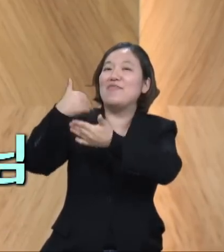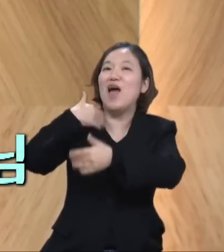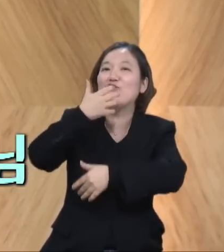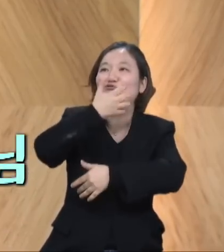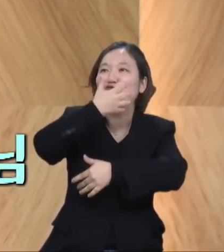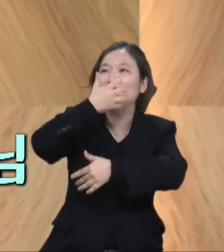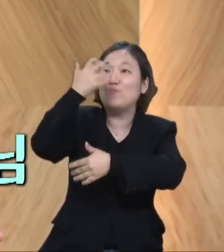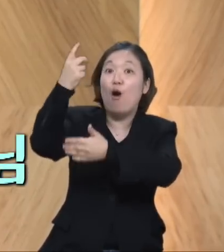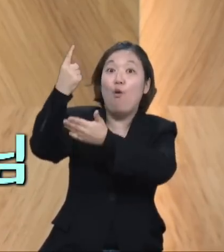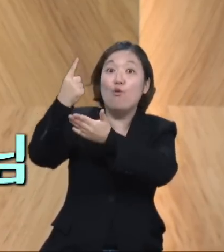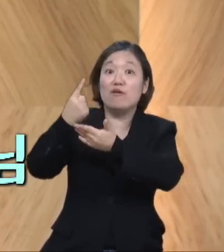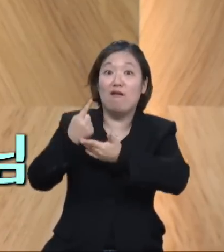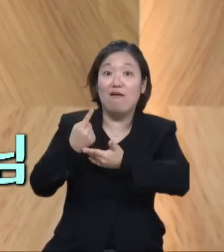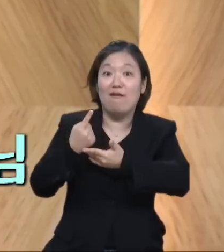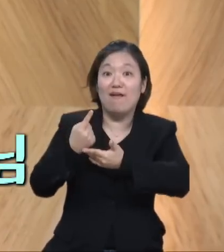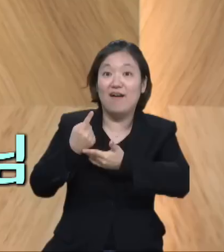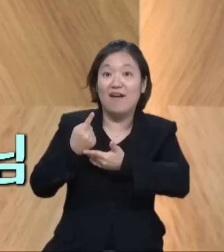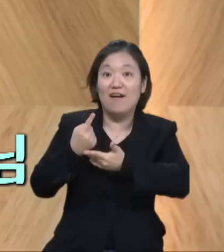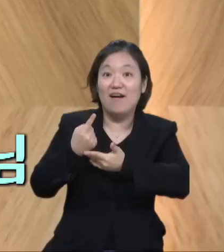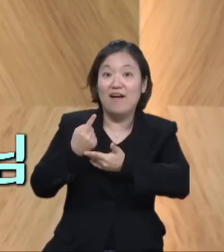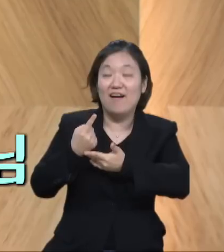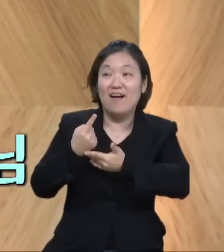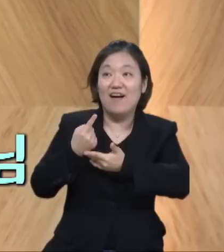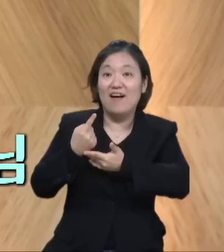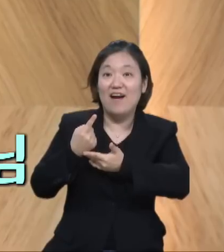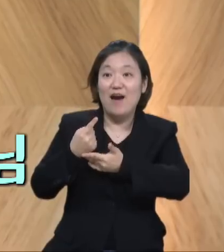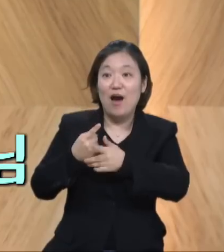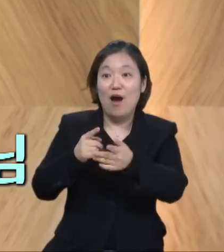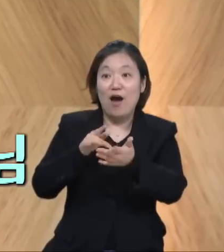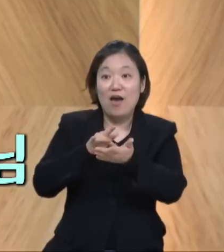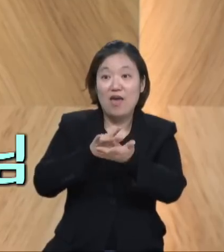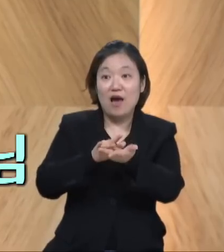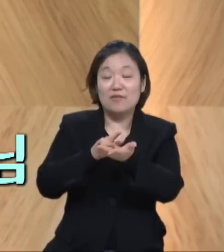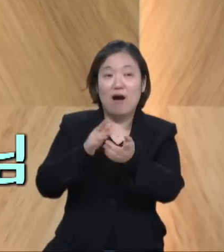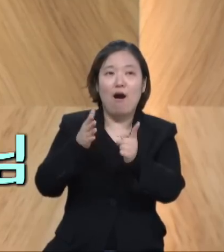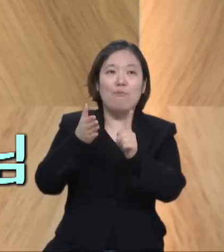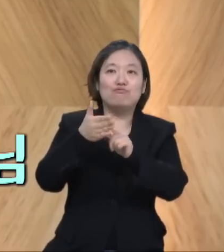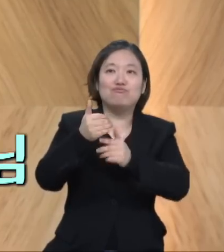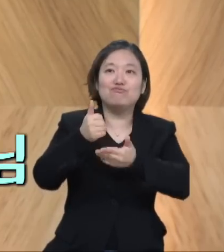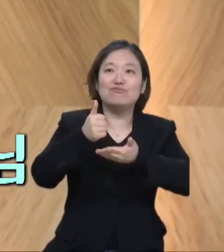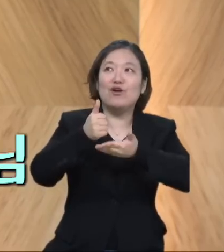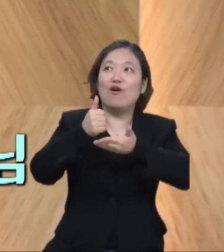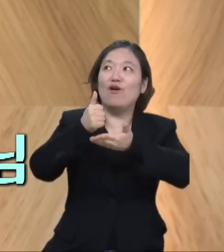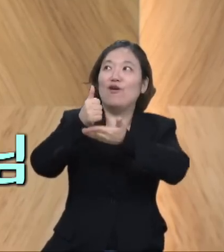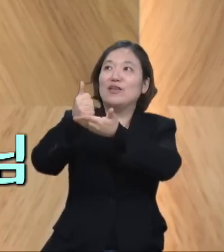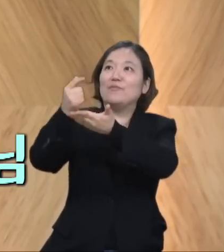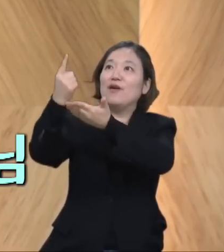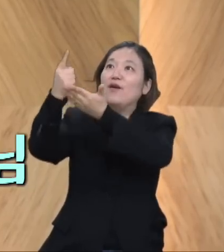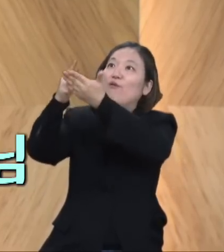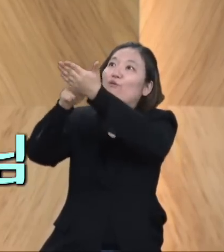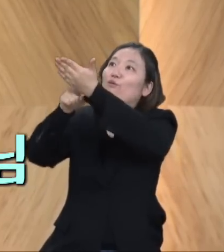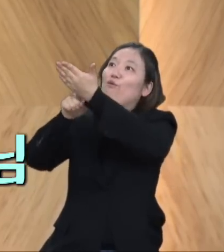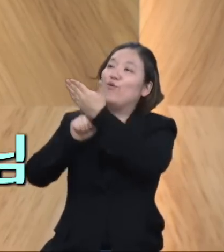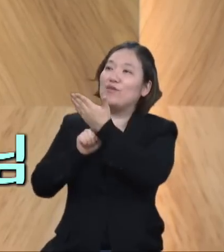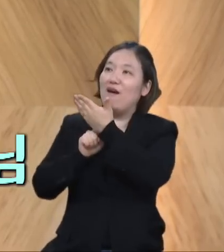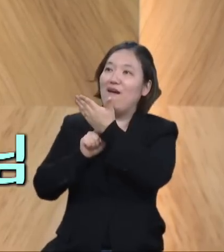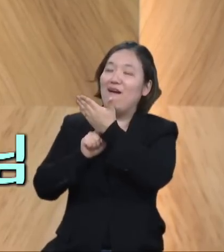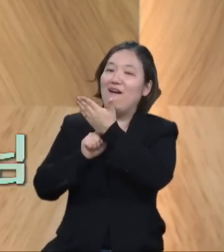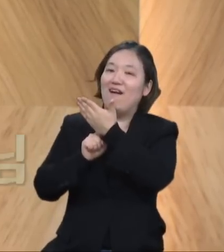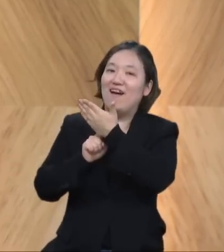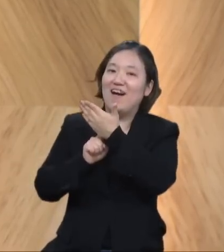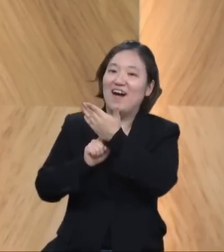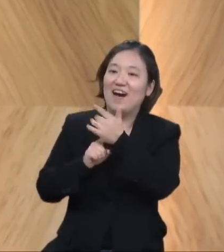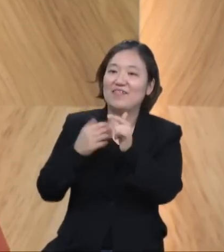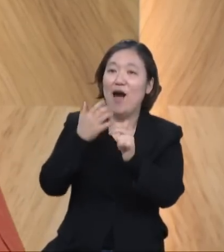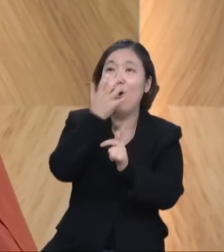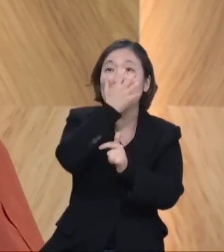나타나셨대요 짠하고 약사 부처님께서 꿈에 탁 나타나시면서 약사여래 부처님께서